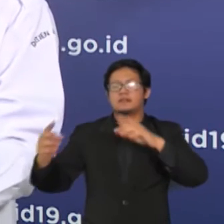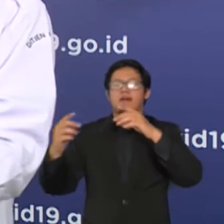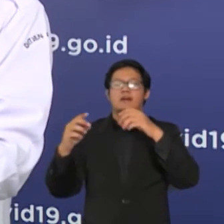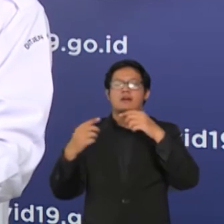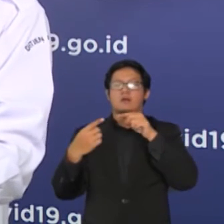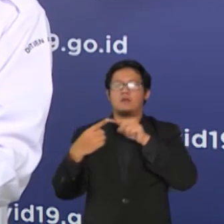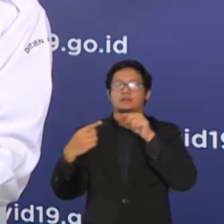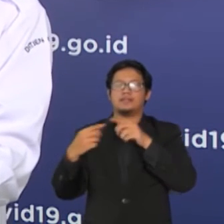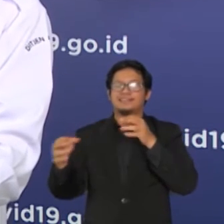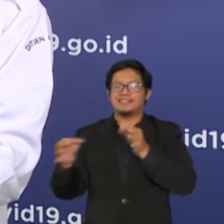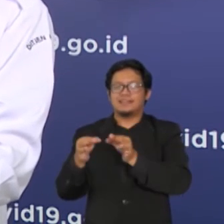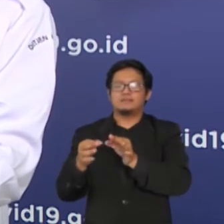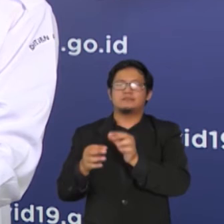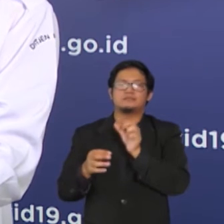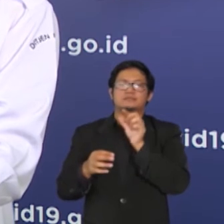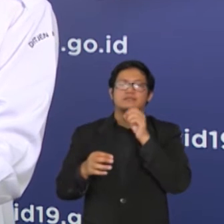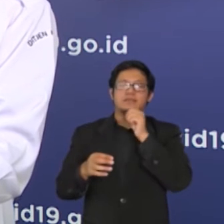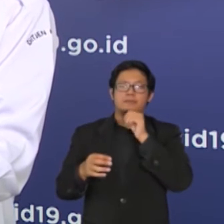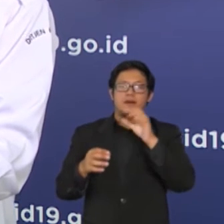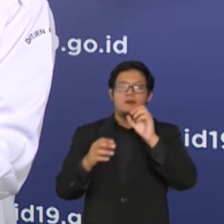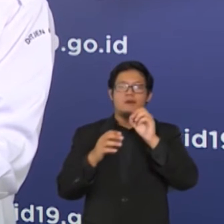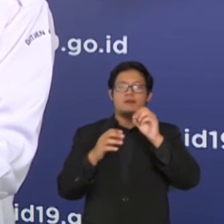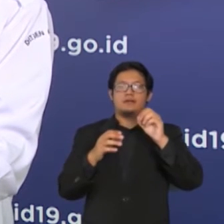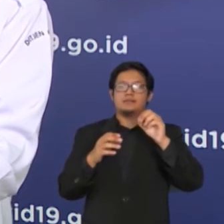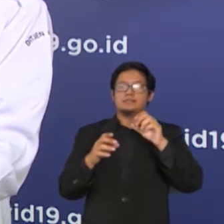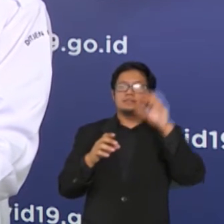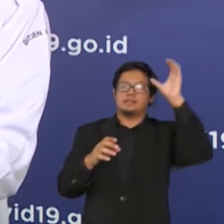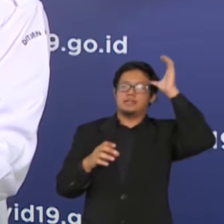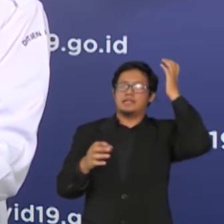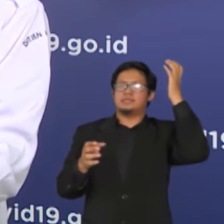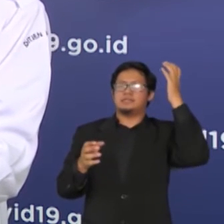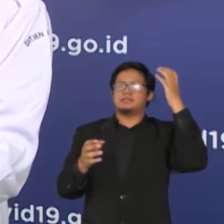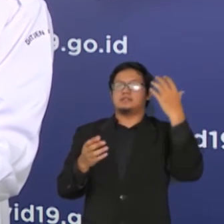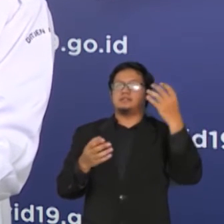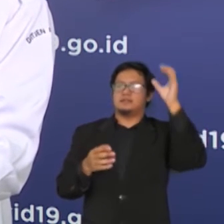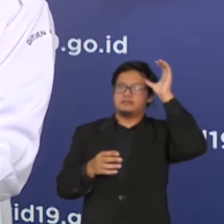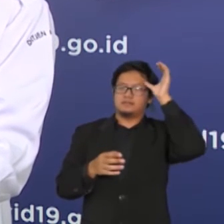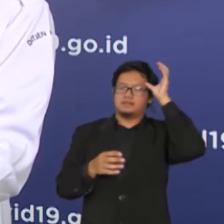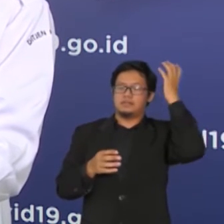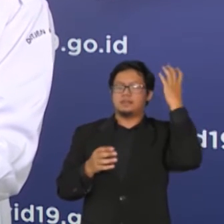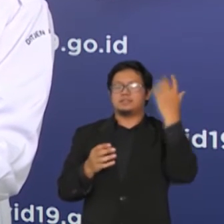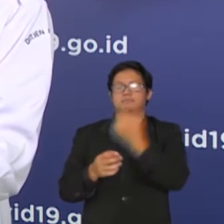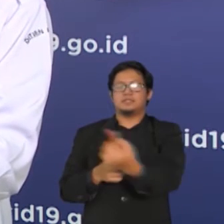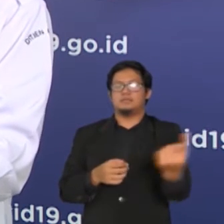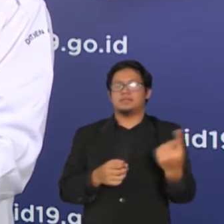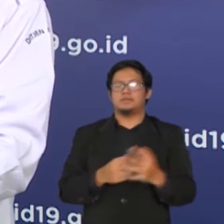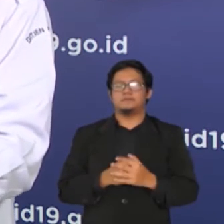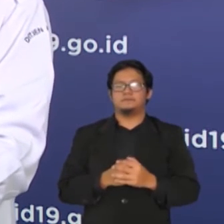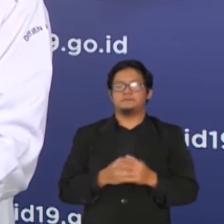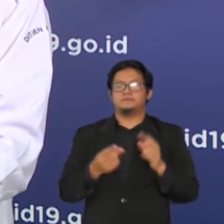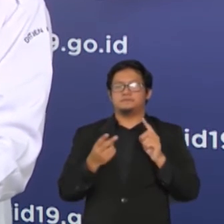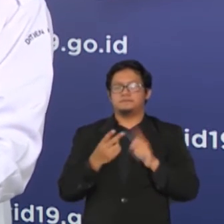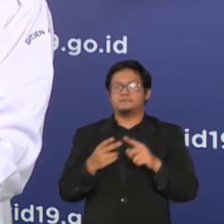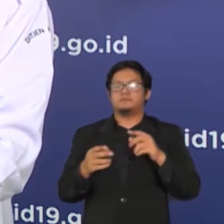oleh otoritas Dinas Kesehatan setempat yang dibantu oleh aparat pemerintahan setempat ah pengujian